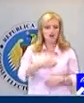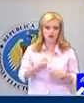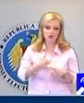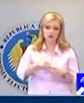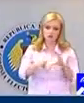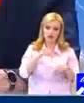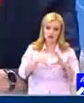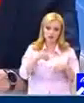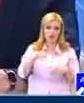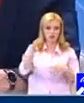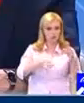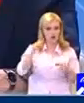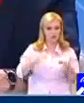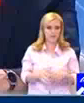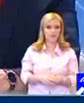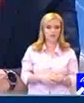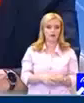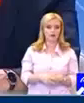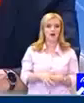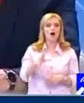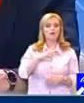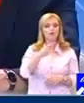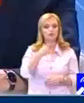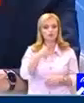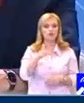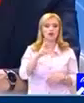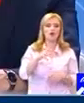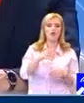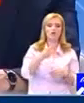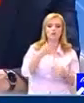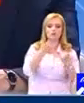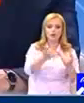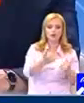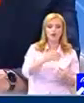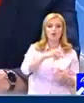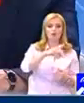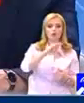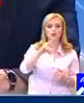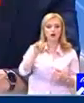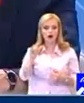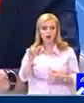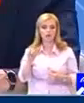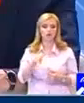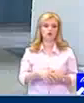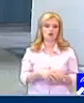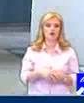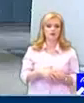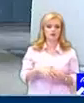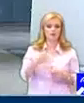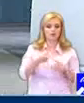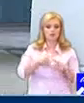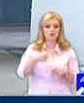fost voturile celor care au votat pentru Valeriu Munteanu și Constantin Codreanu cele care au înclinat balanța în favoarea lui